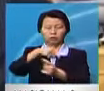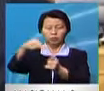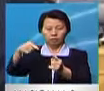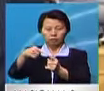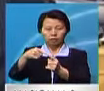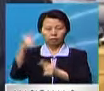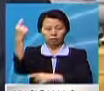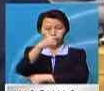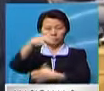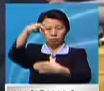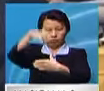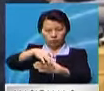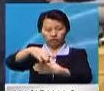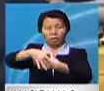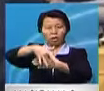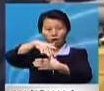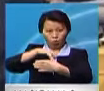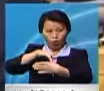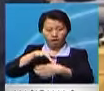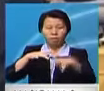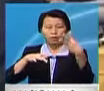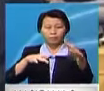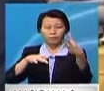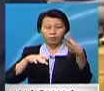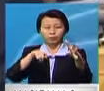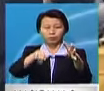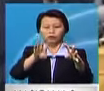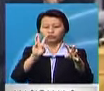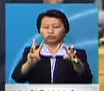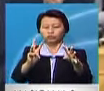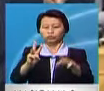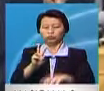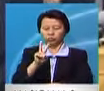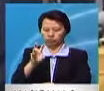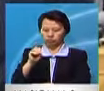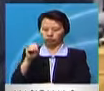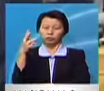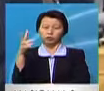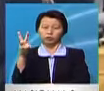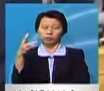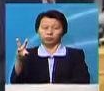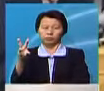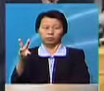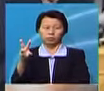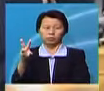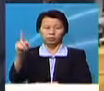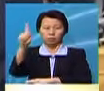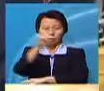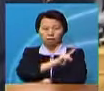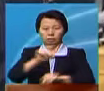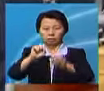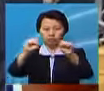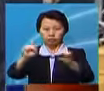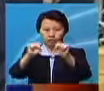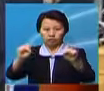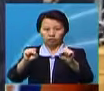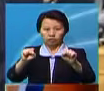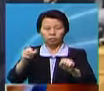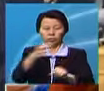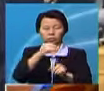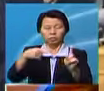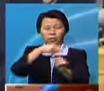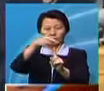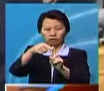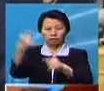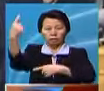hari mengundi awal 14 hari bulan Jun 2016, iaitu hari Selasa. Dan tarikh